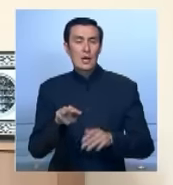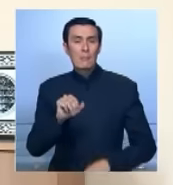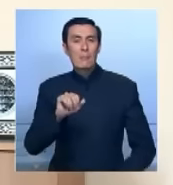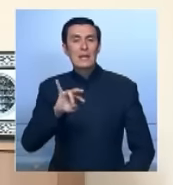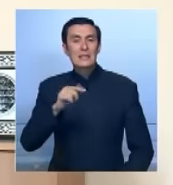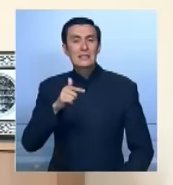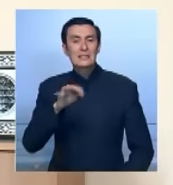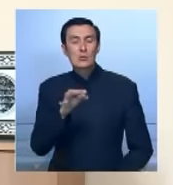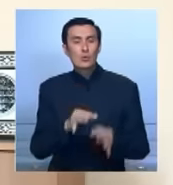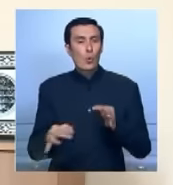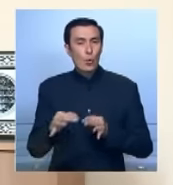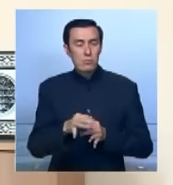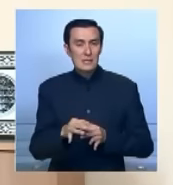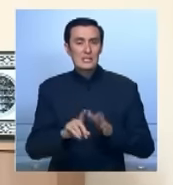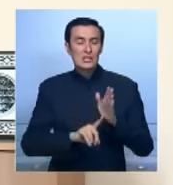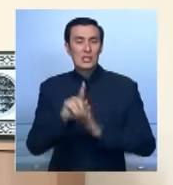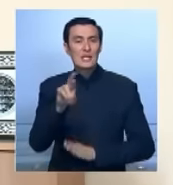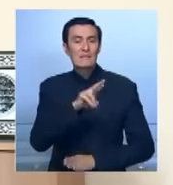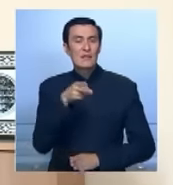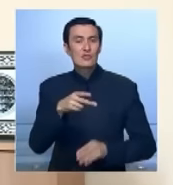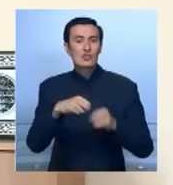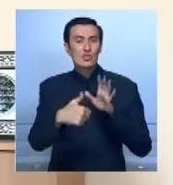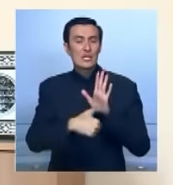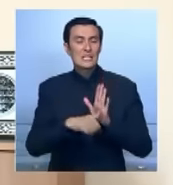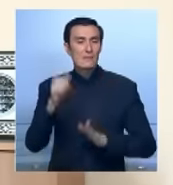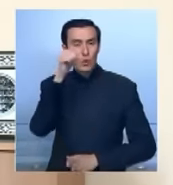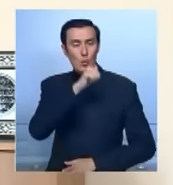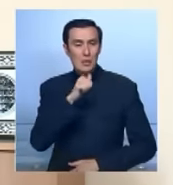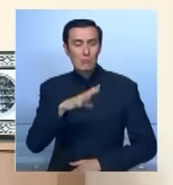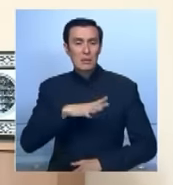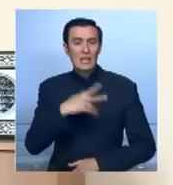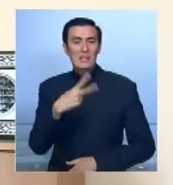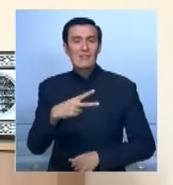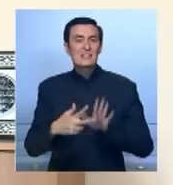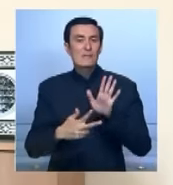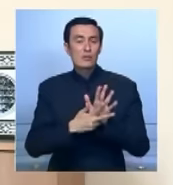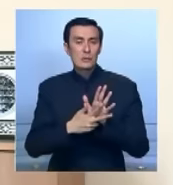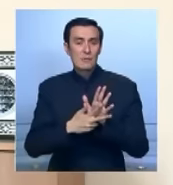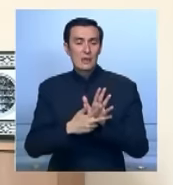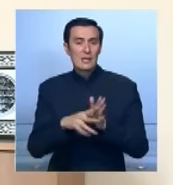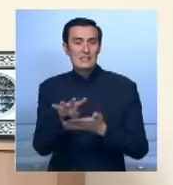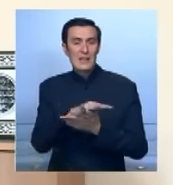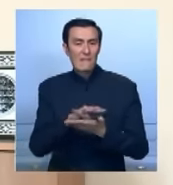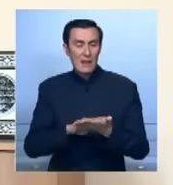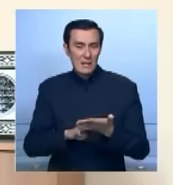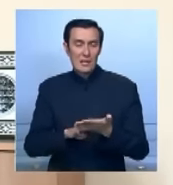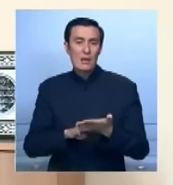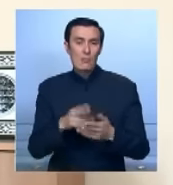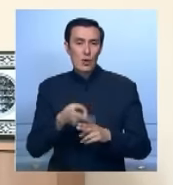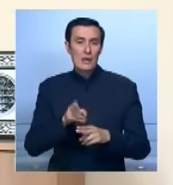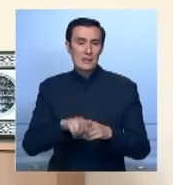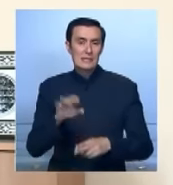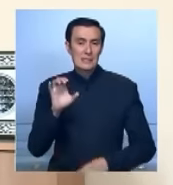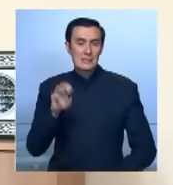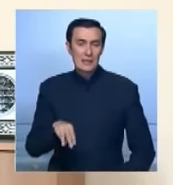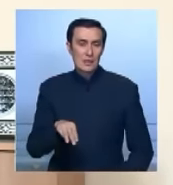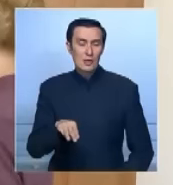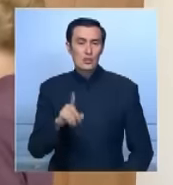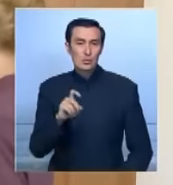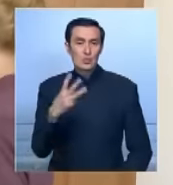области с начала с января 2016 года поступило 28 уголовных дел по данной статье, по